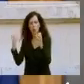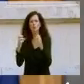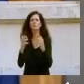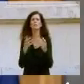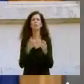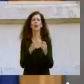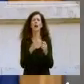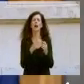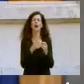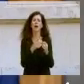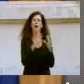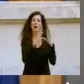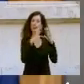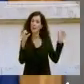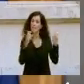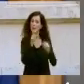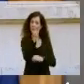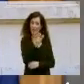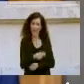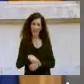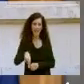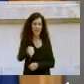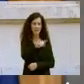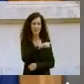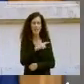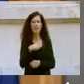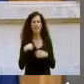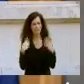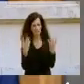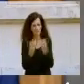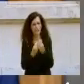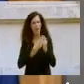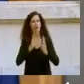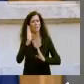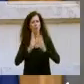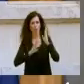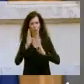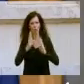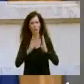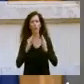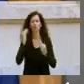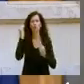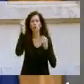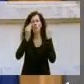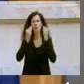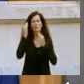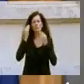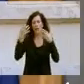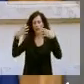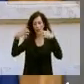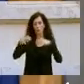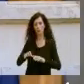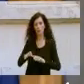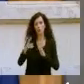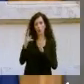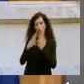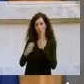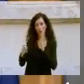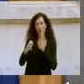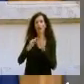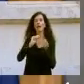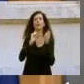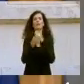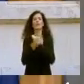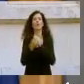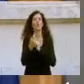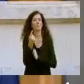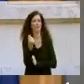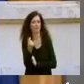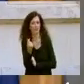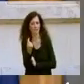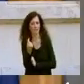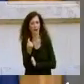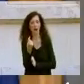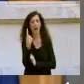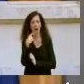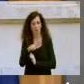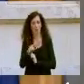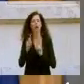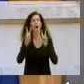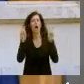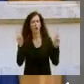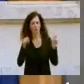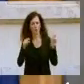ci ritroveremo sicuramente a ragionare di riduzione della pressione fiscale di riforma fiscale sarà un tema che affronteremo